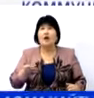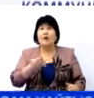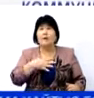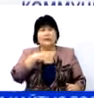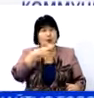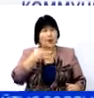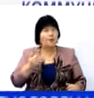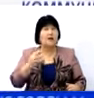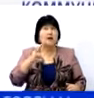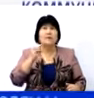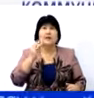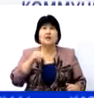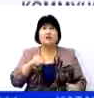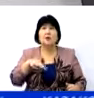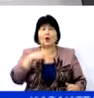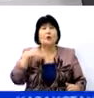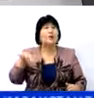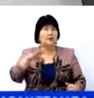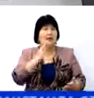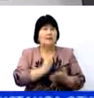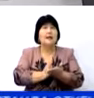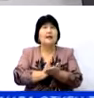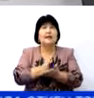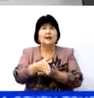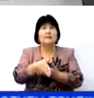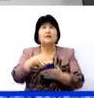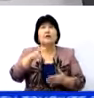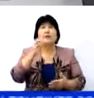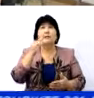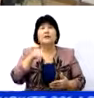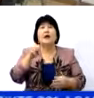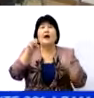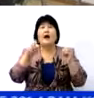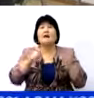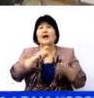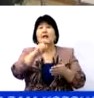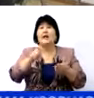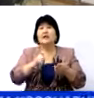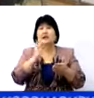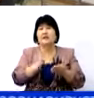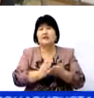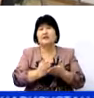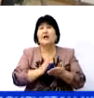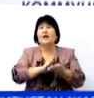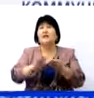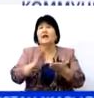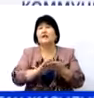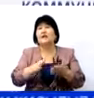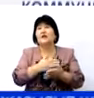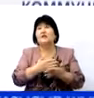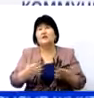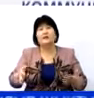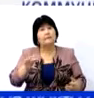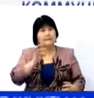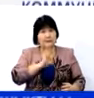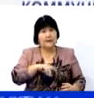көпшілік мешіттердің барлығында бар. Кіреберіске мешіттің арнайы антисептиктер, яғни тазалағыш заттарды